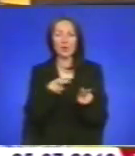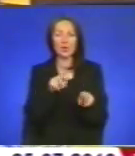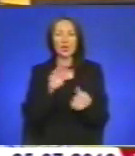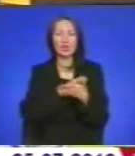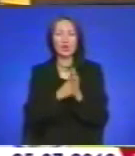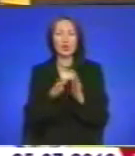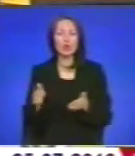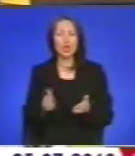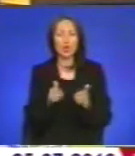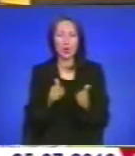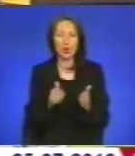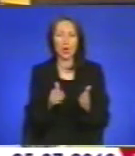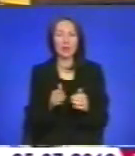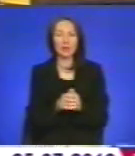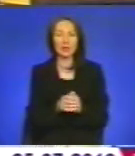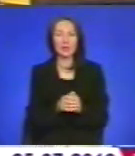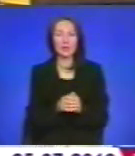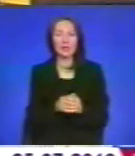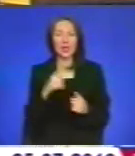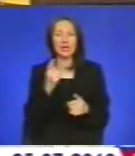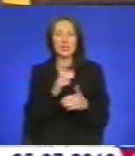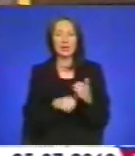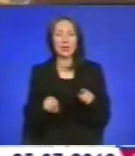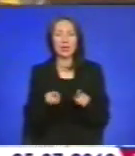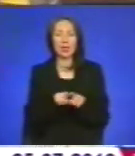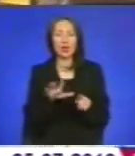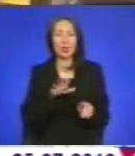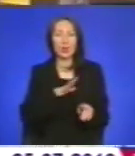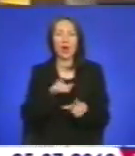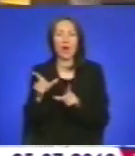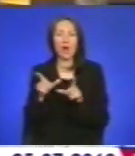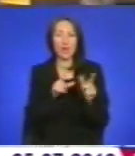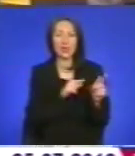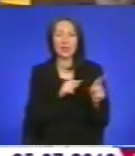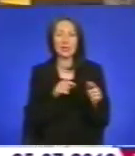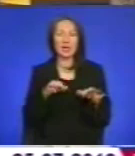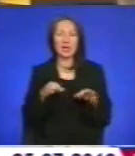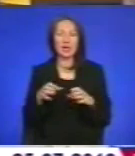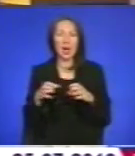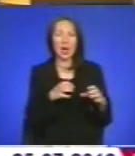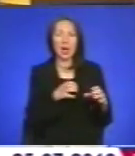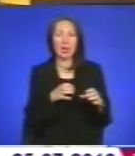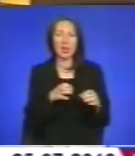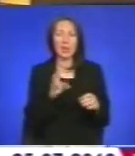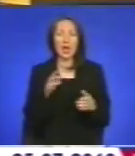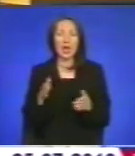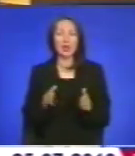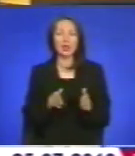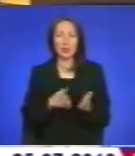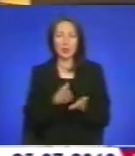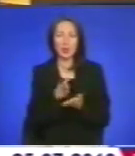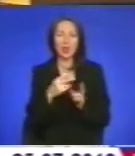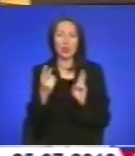ситуацією на дорогах. Одна із причин також була – це виїзд транспортного засобу, безпосередньо автобуса, на смугу зустрічного